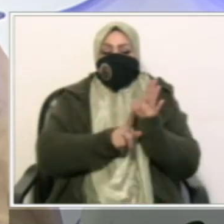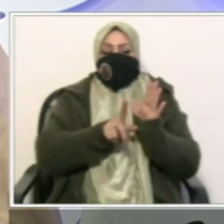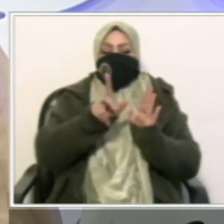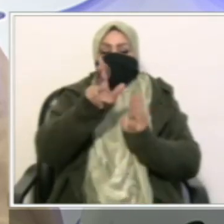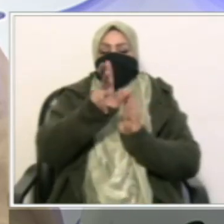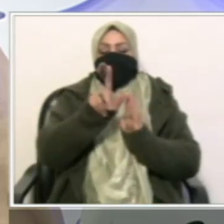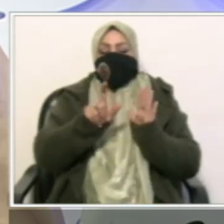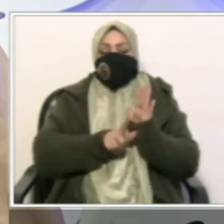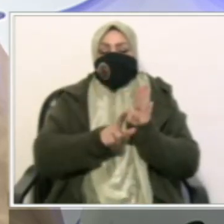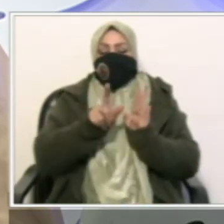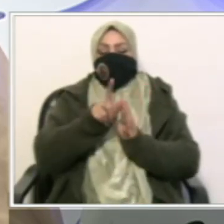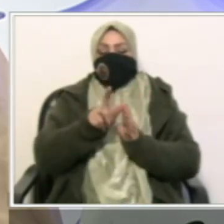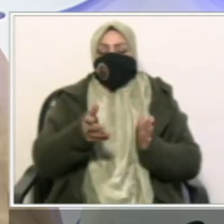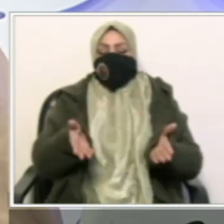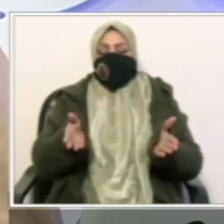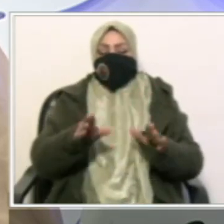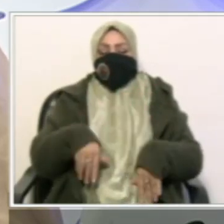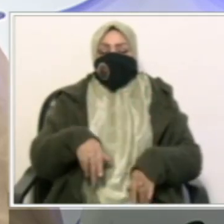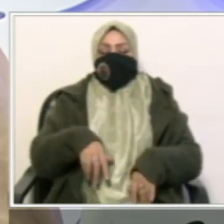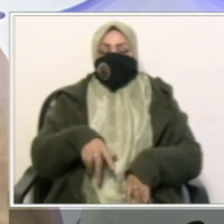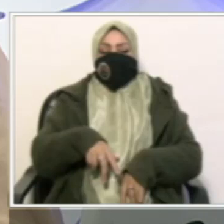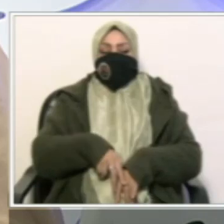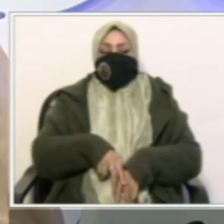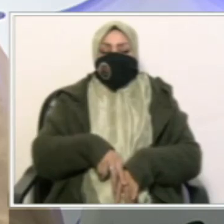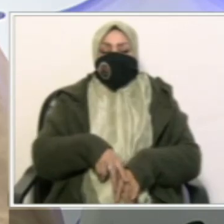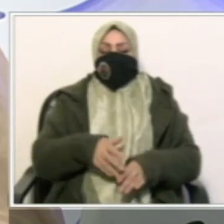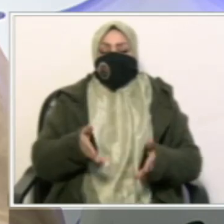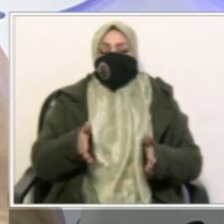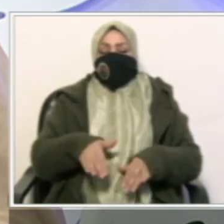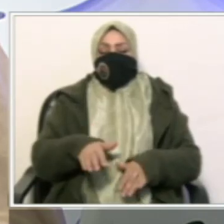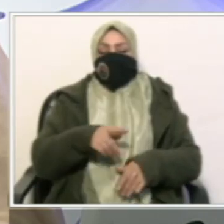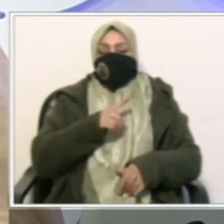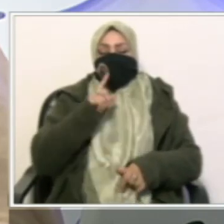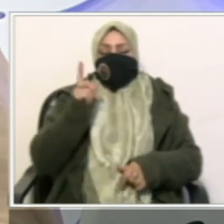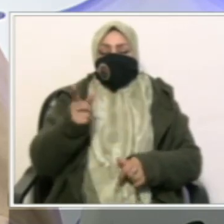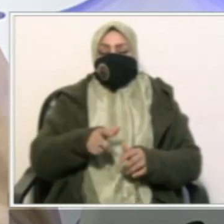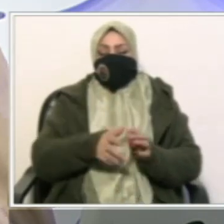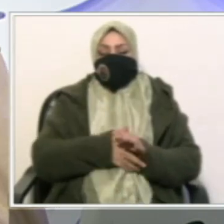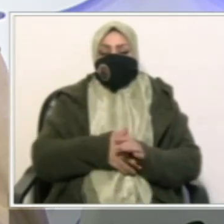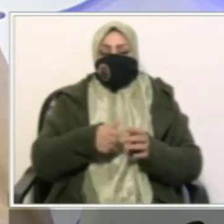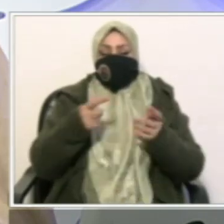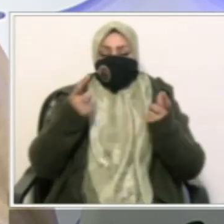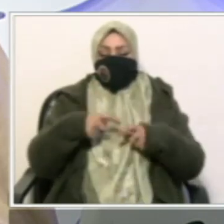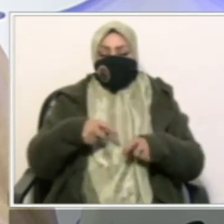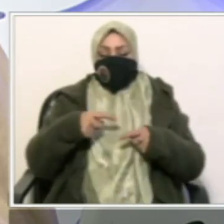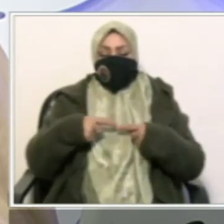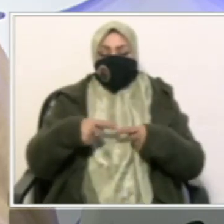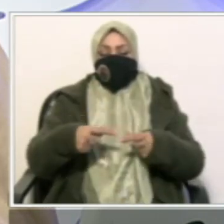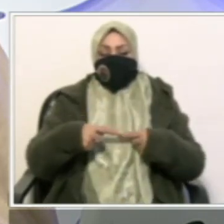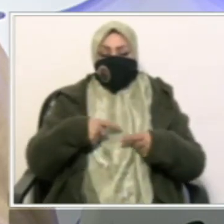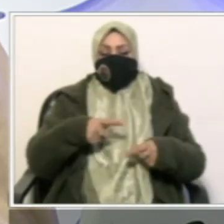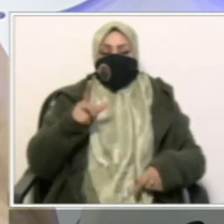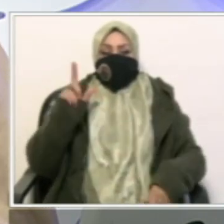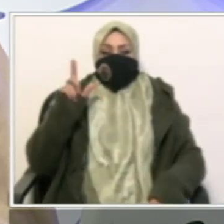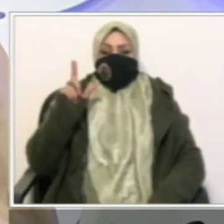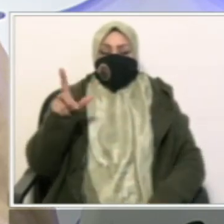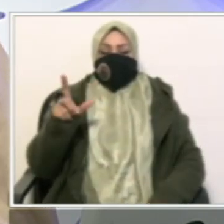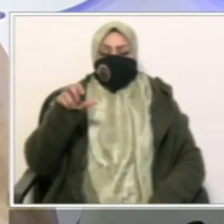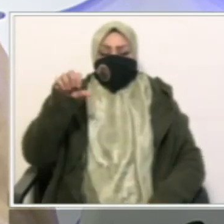المجلس الدولة من محاورات ومناورات، هل هذا صحيح ولا باطل؟ هذا هو يعني مشايخنا